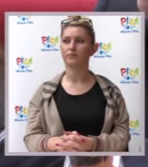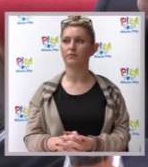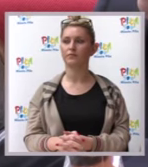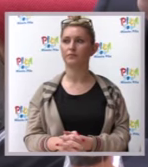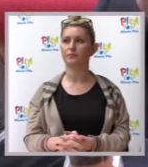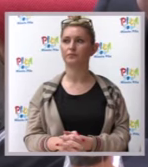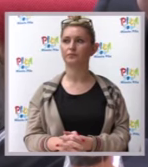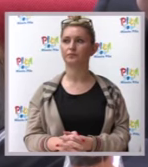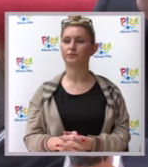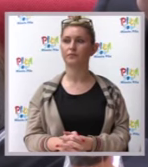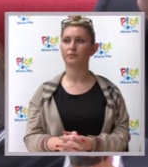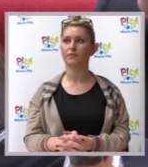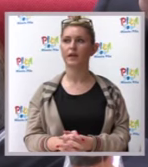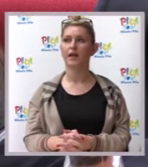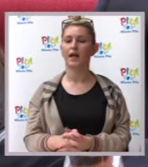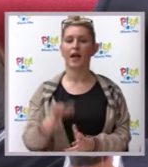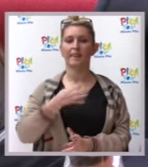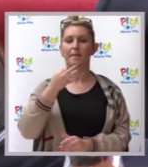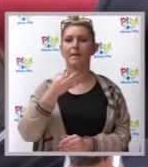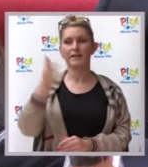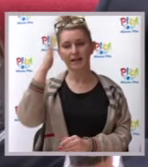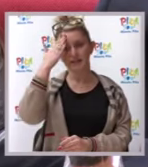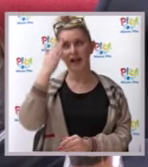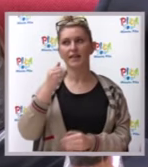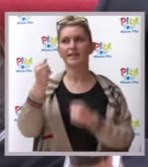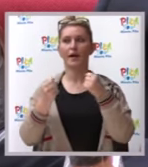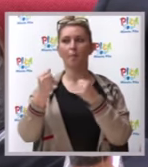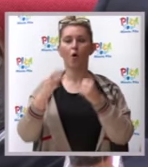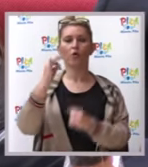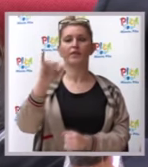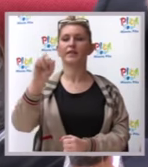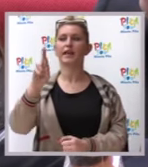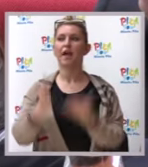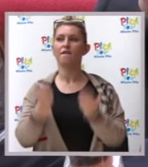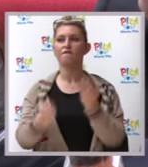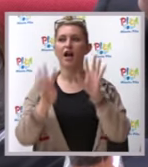najbardziej popularnego, czyli 9-12-tonowego, stawki ustalone w Pile to